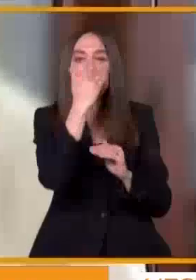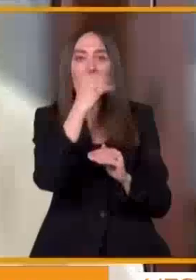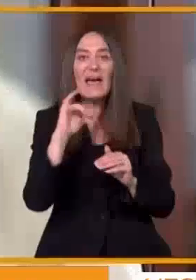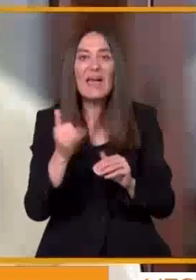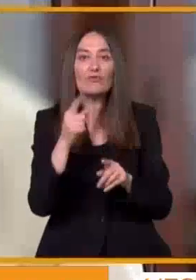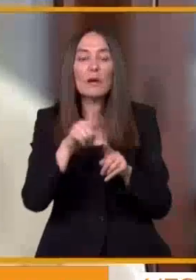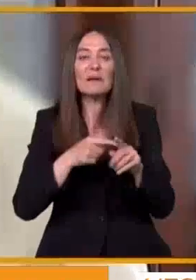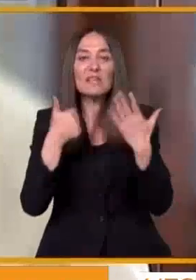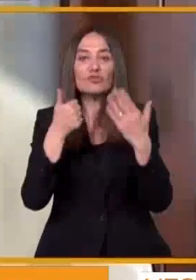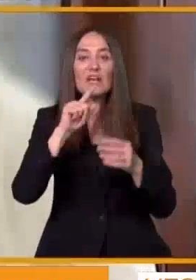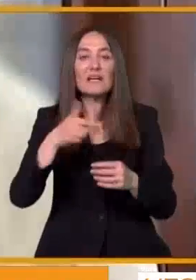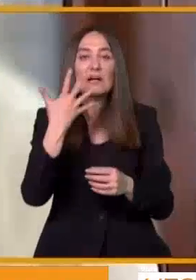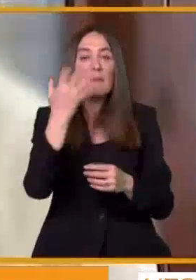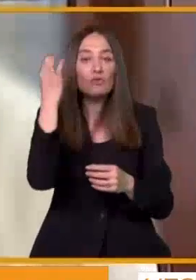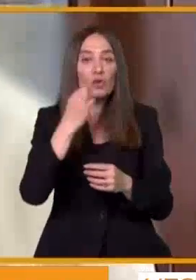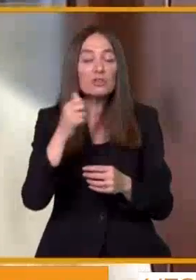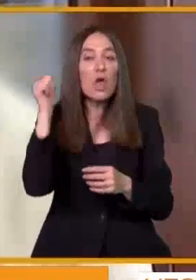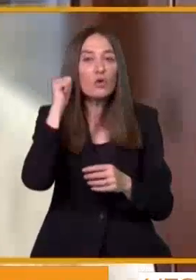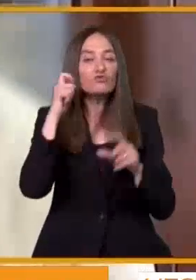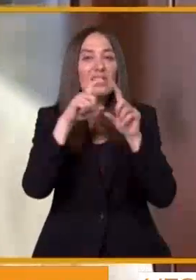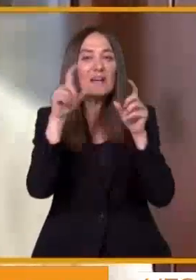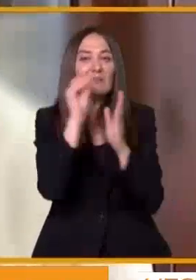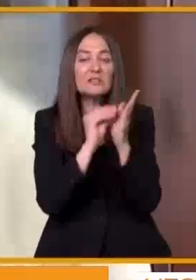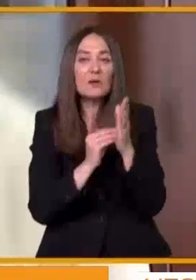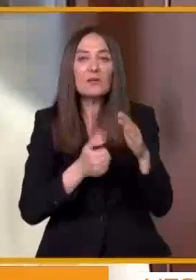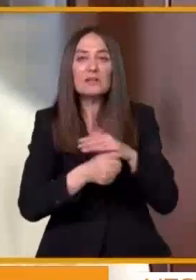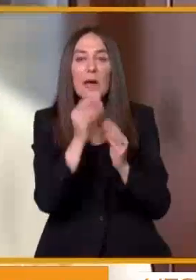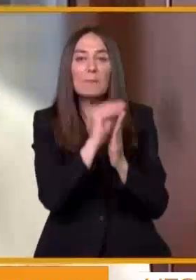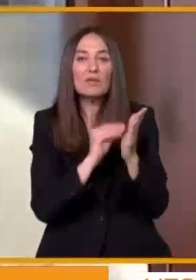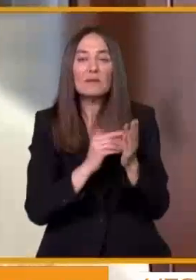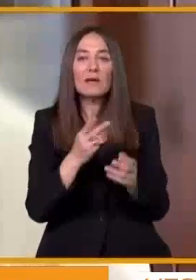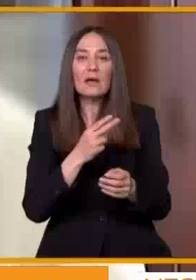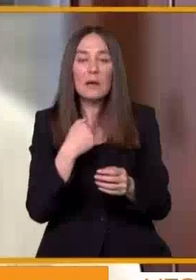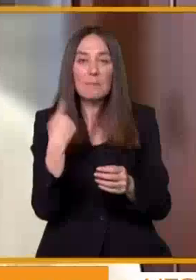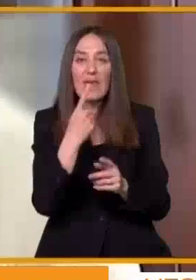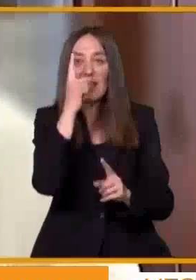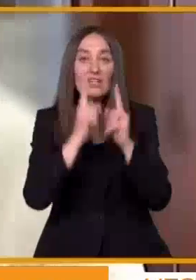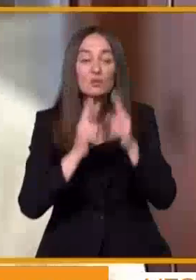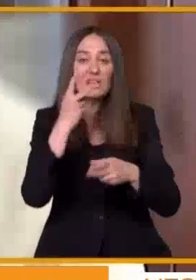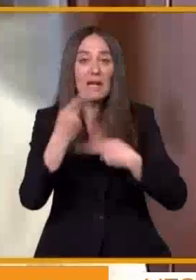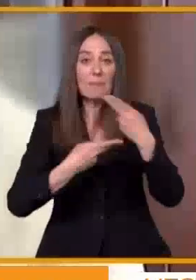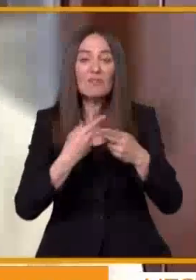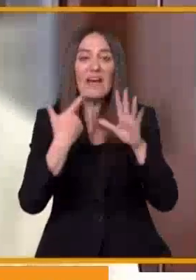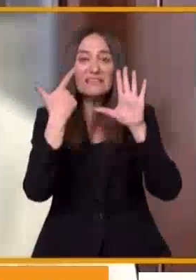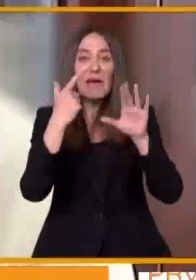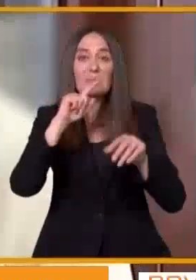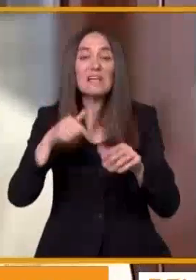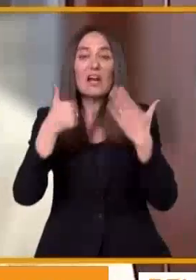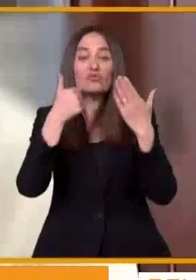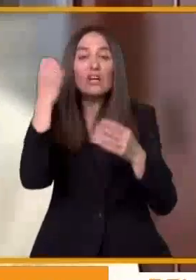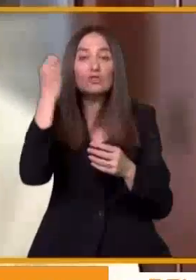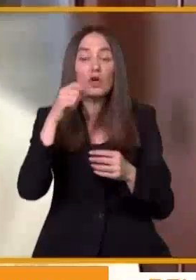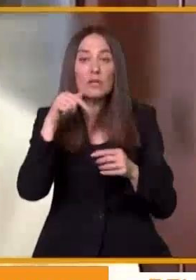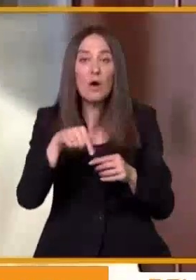mesecu, 6,5% bila. Juče je Zavod za statistiku izašao sa podatkom da nam je industrijska proizvodnja 7,6%